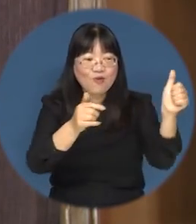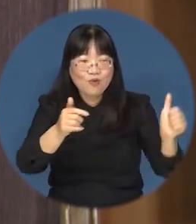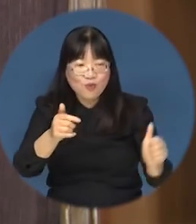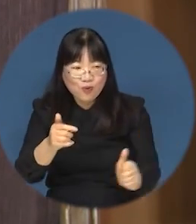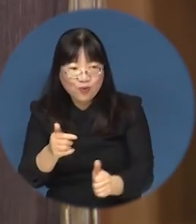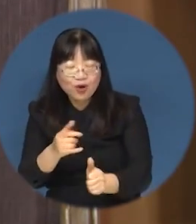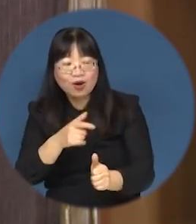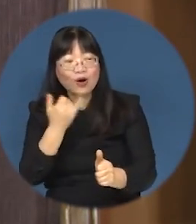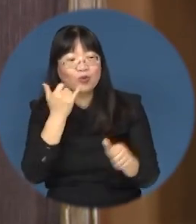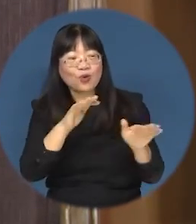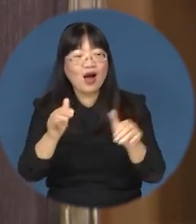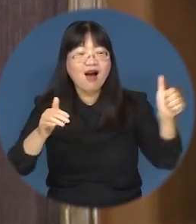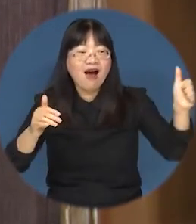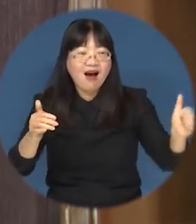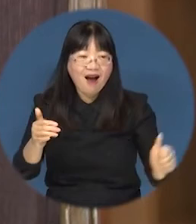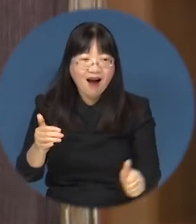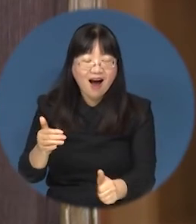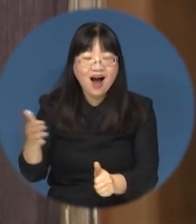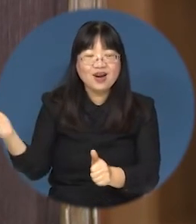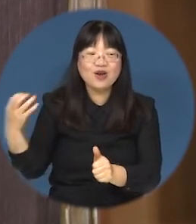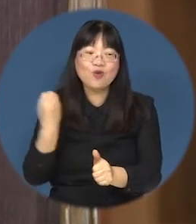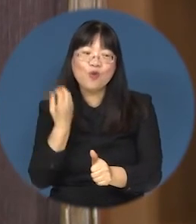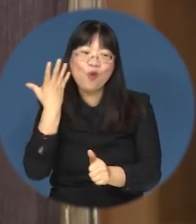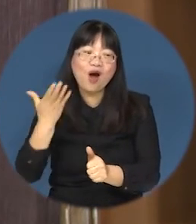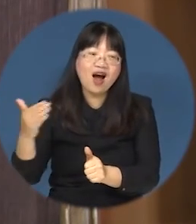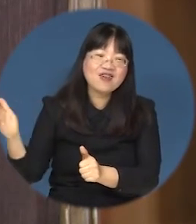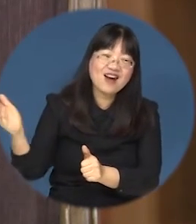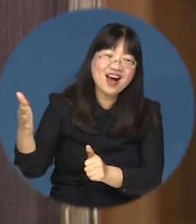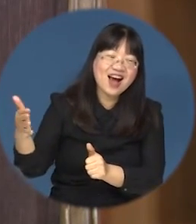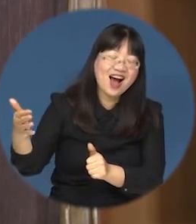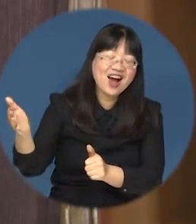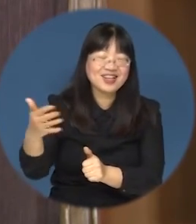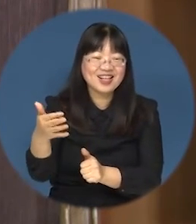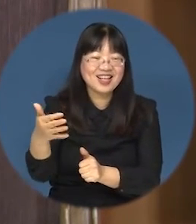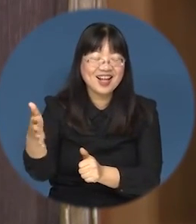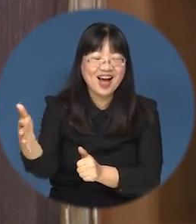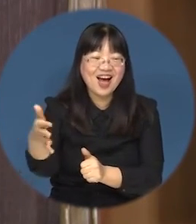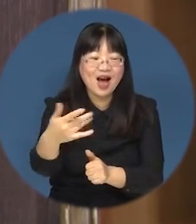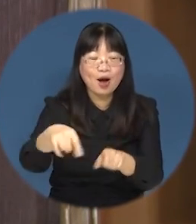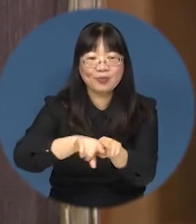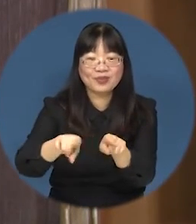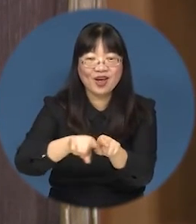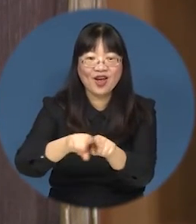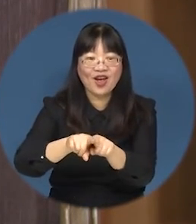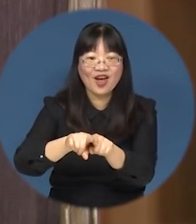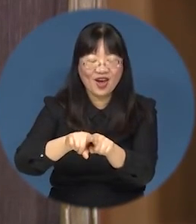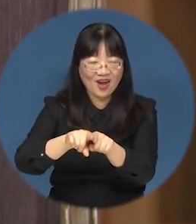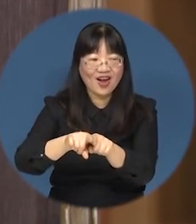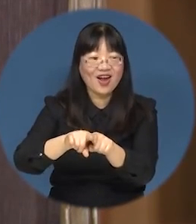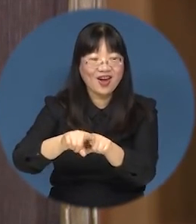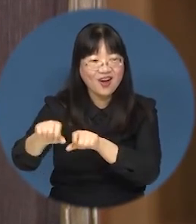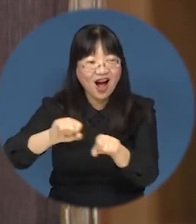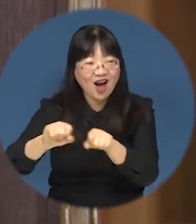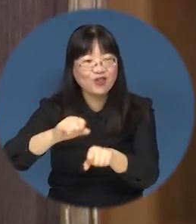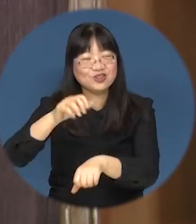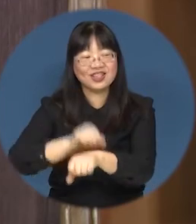고래하고 액션을 잘 취해주는 거예요. 근데 얘가 깊게 들어가니까 그 혹동 고래가